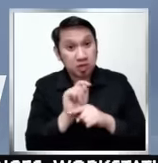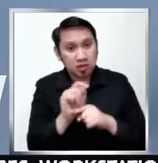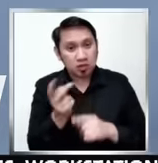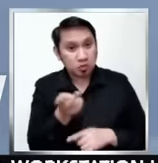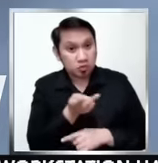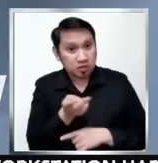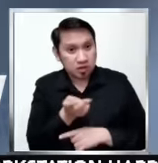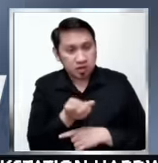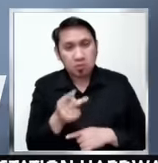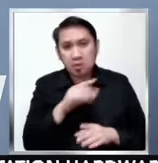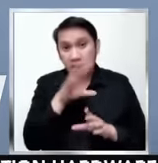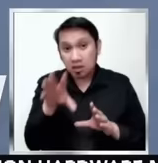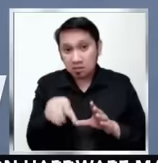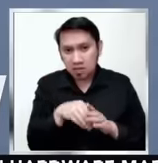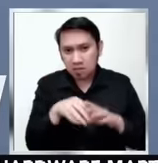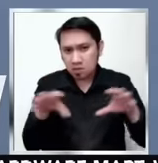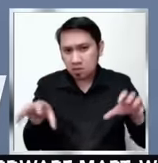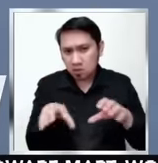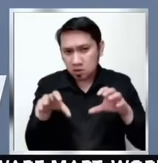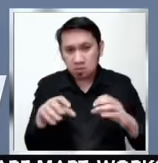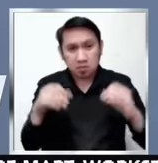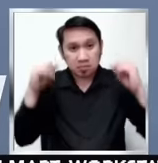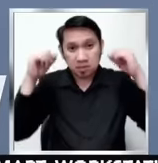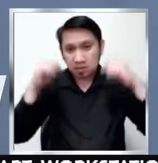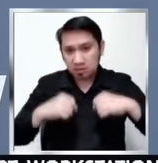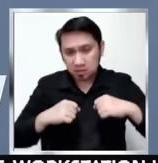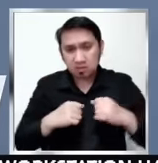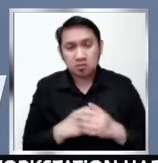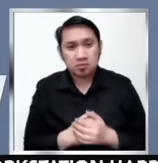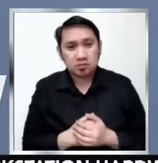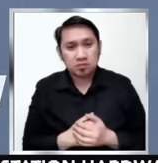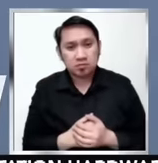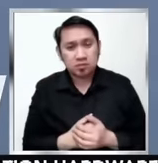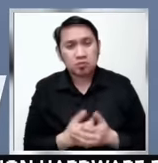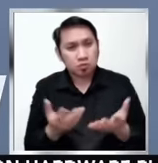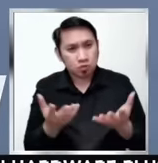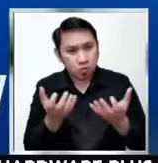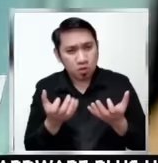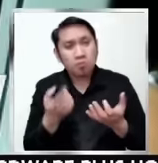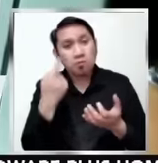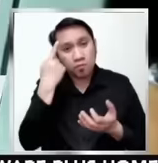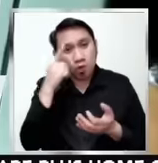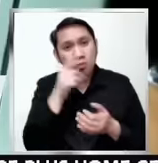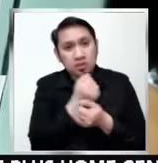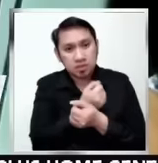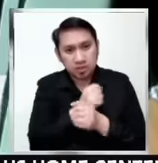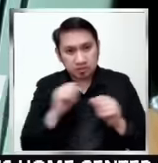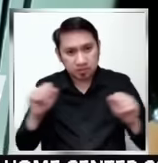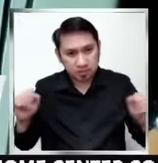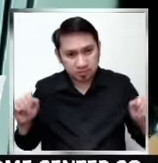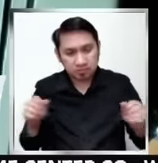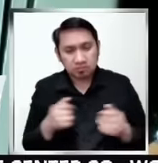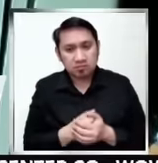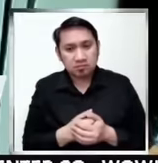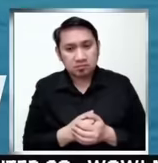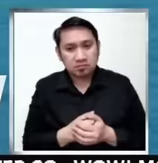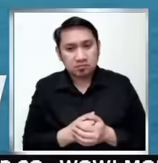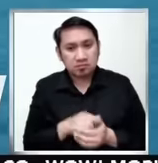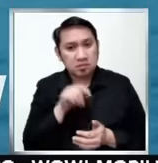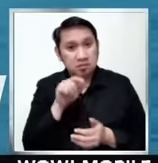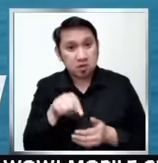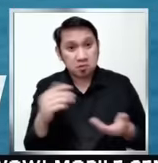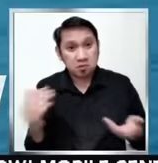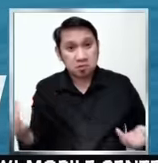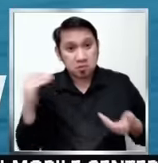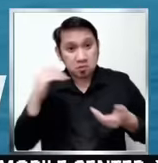aktibidad na napagkasunduan ng Mutual Defense Board na sisiguro sa seguridad sa rehiyon. Matagal nang niluluto ang mga nasabing Joint Patrols sa pinakahuli